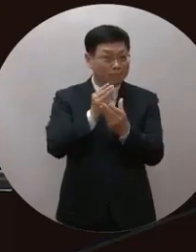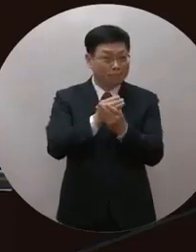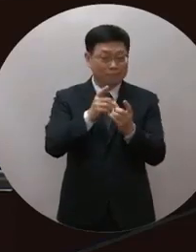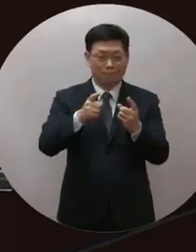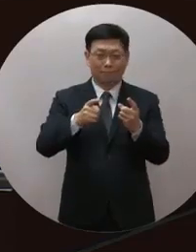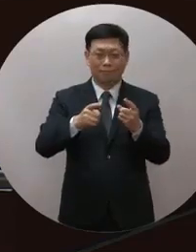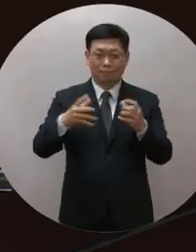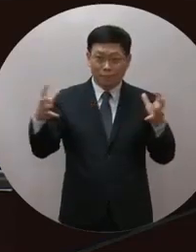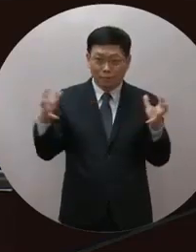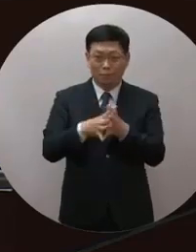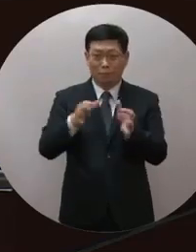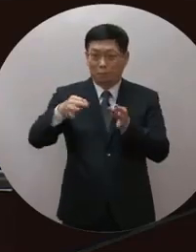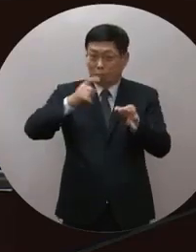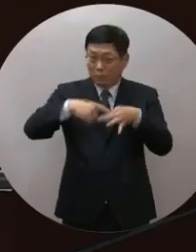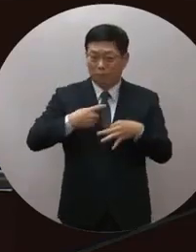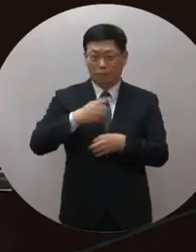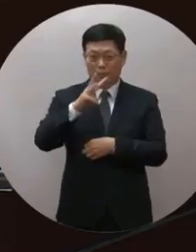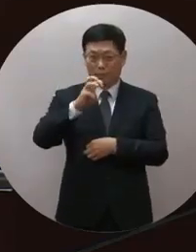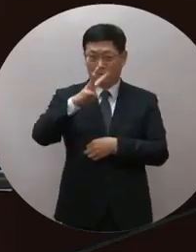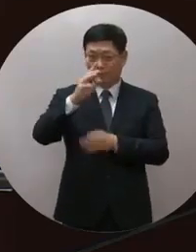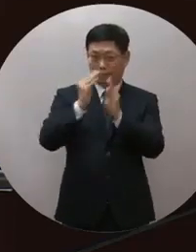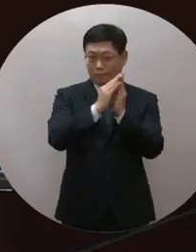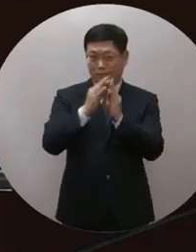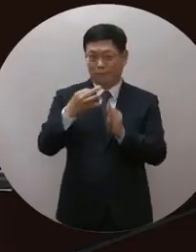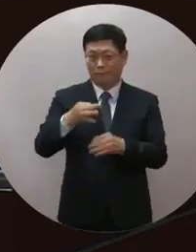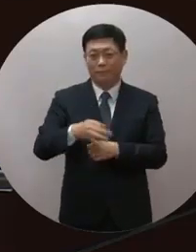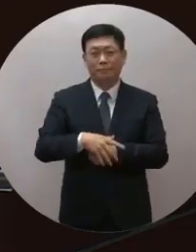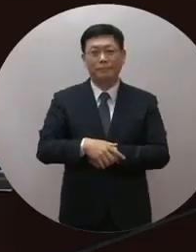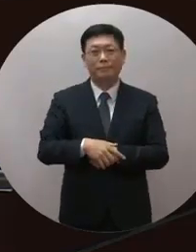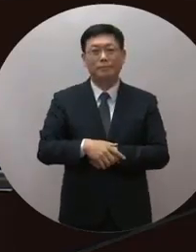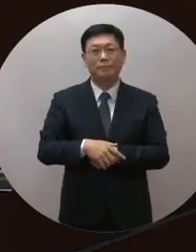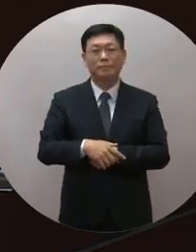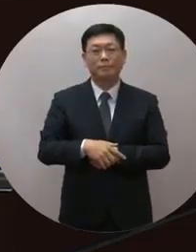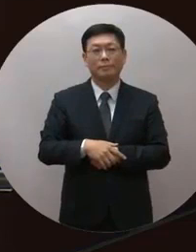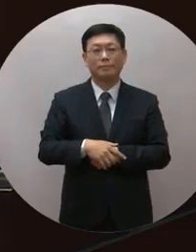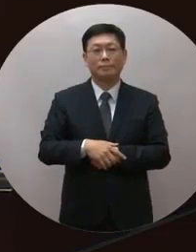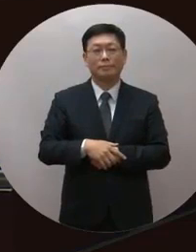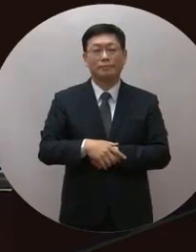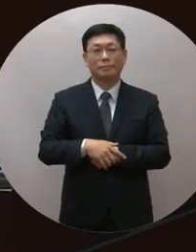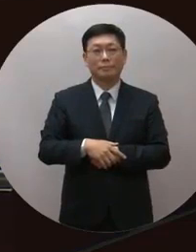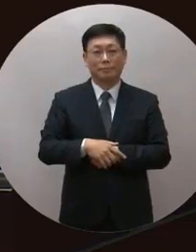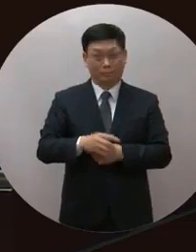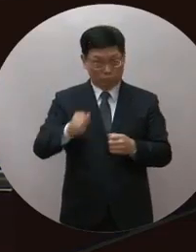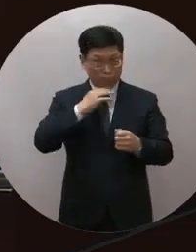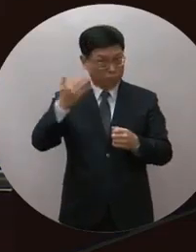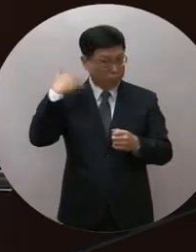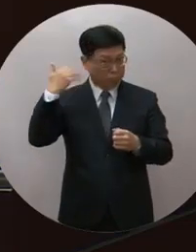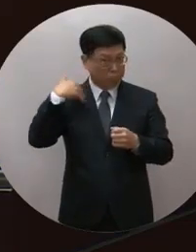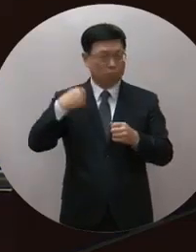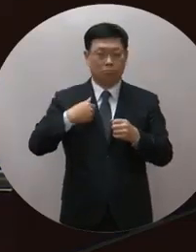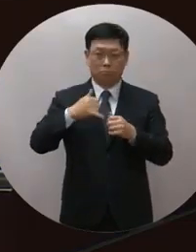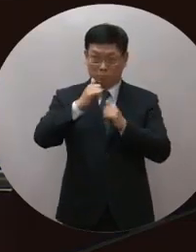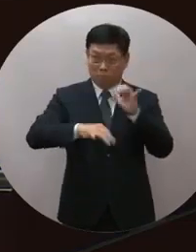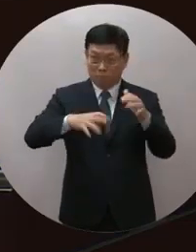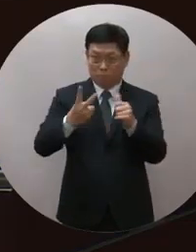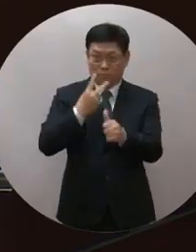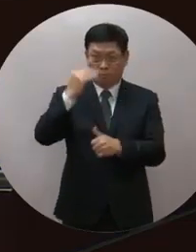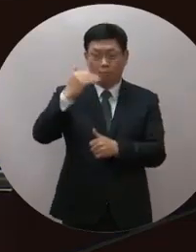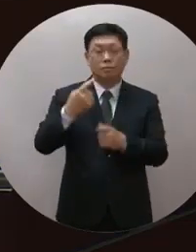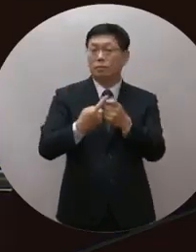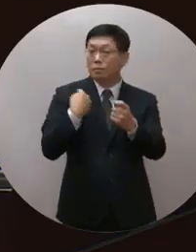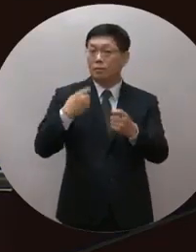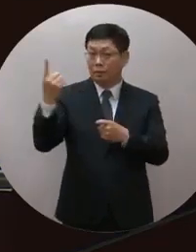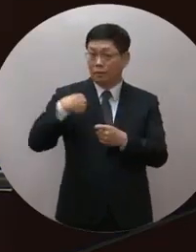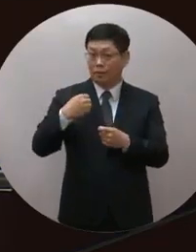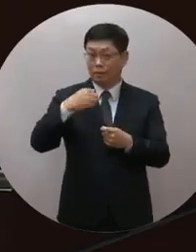营收突破了34兆元，为历年的次高。去年来